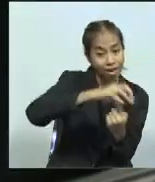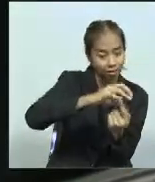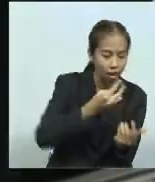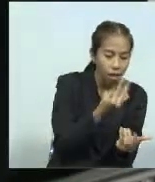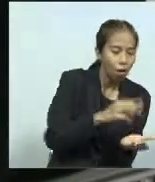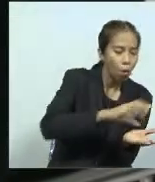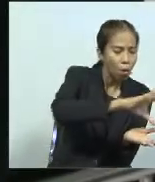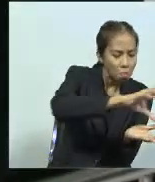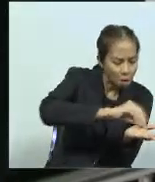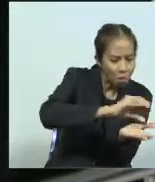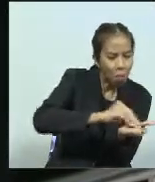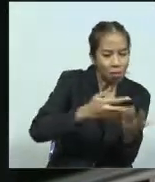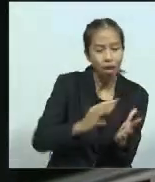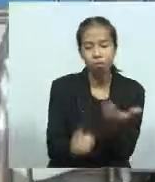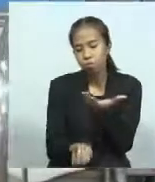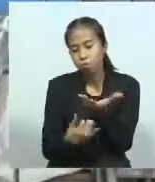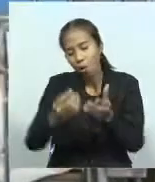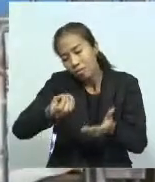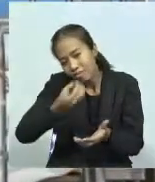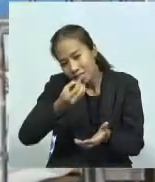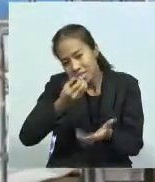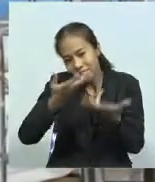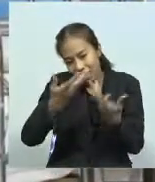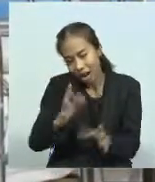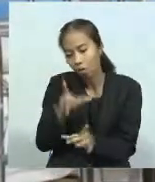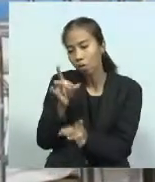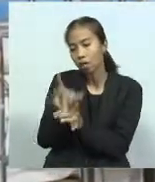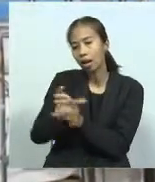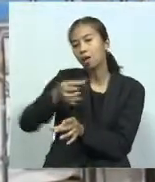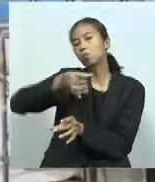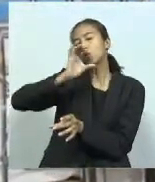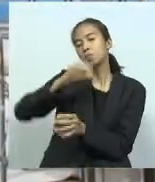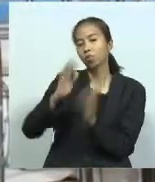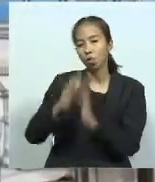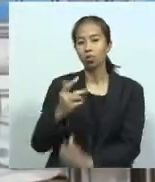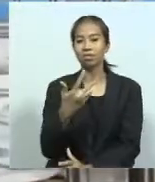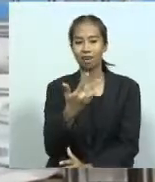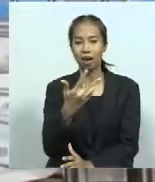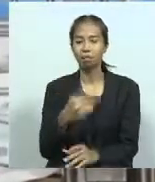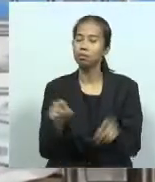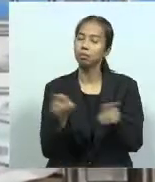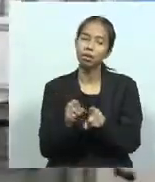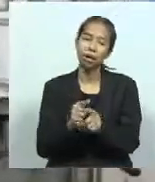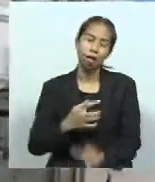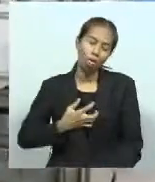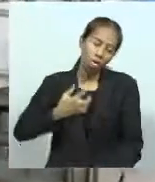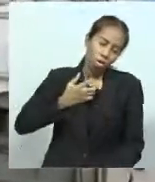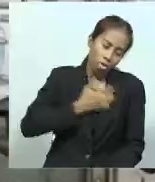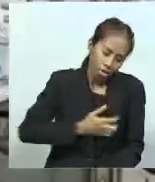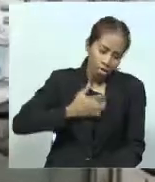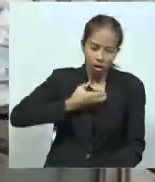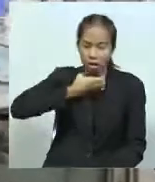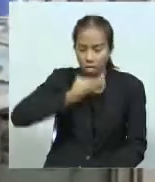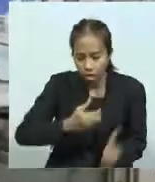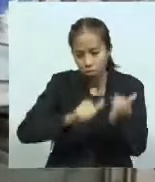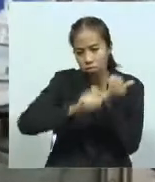าหารค่ะแล้วก็มาทานร่วมกับสุรานี่แหละกินด้วยกันสามคนทั้งสามคนมีอาการคลื่นไส้อาเจียนและถ่ายเหล